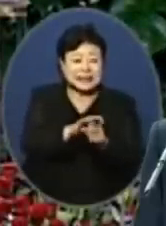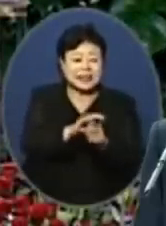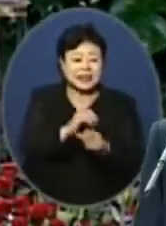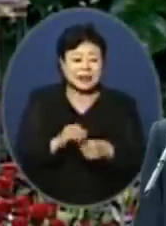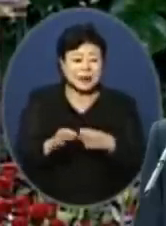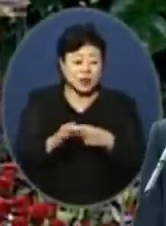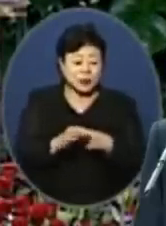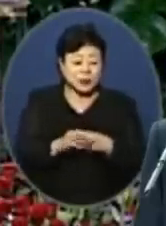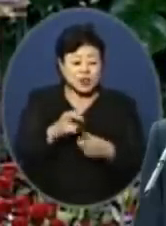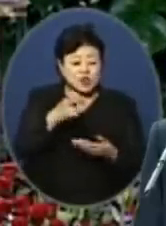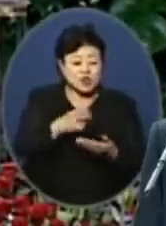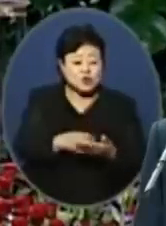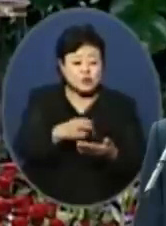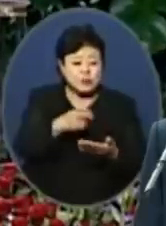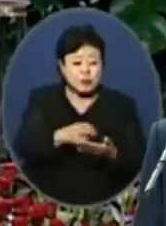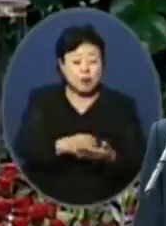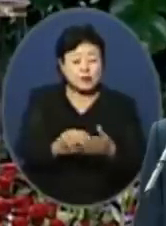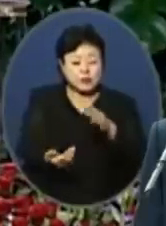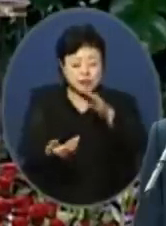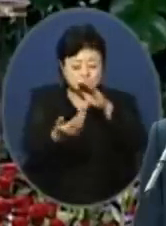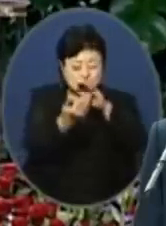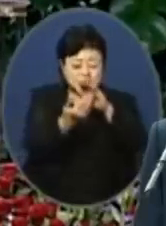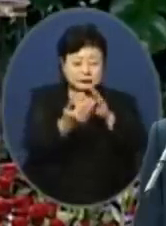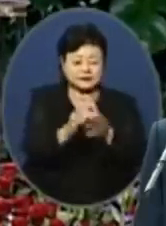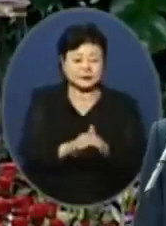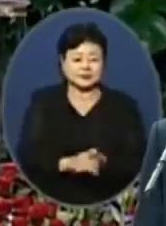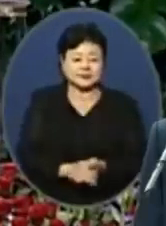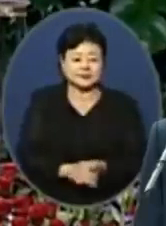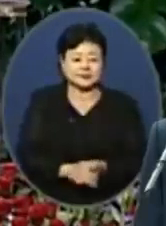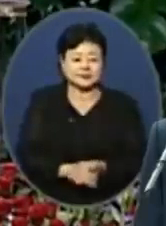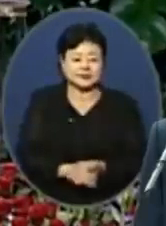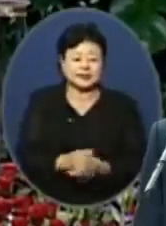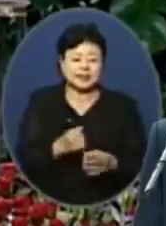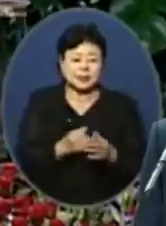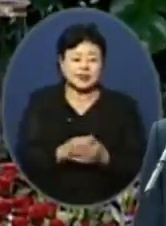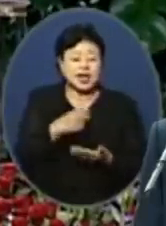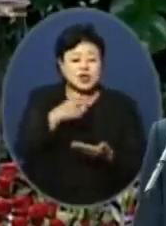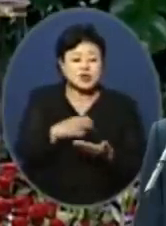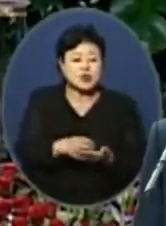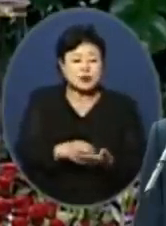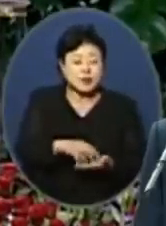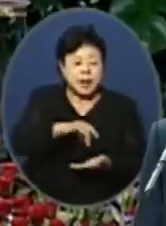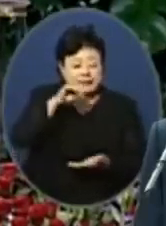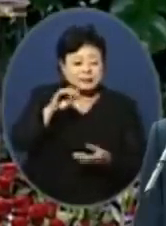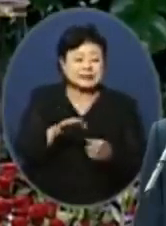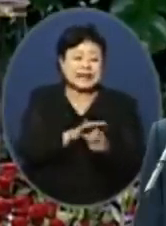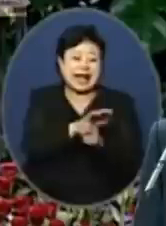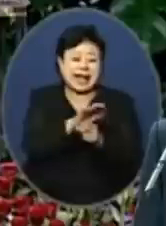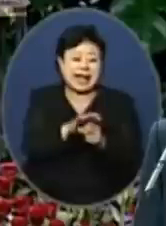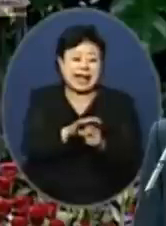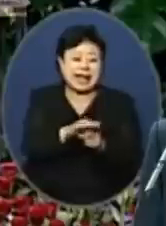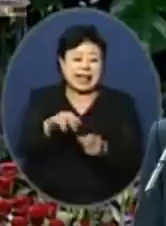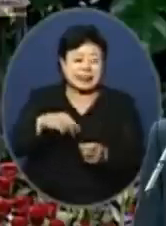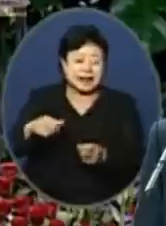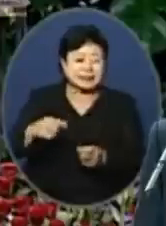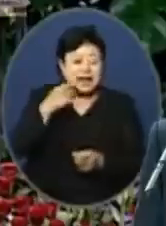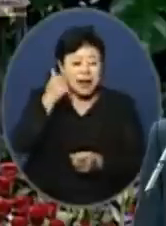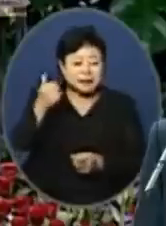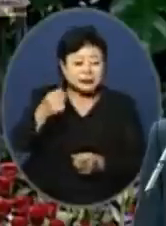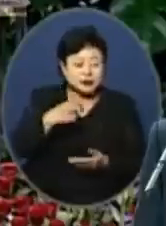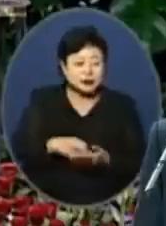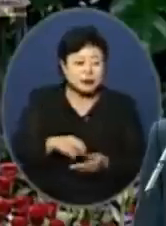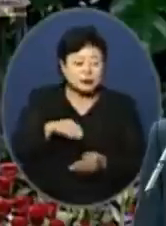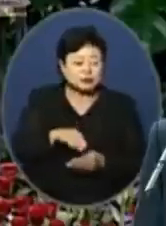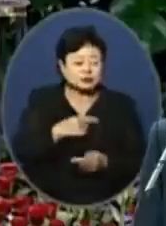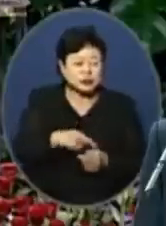사랑하면 율법은 이루어지는 것입니다. 그러므로 율법의 핵심은 사랑입니다. 당자의 아버지는 율법을